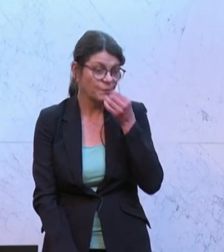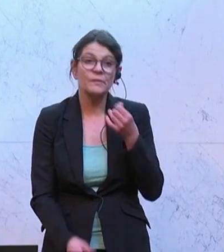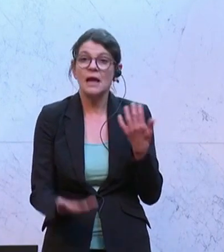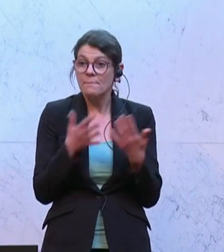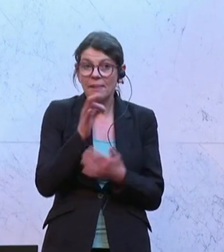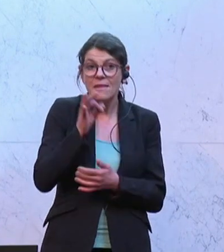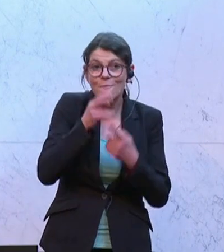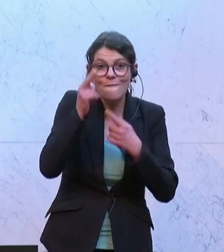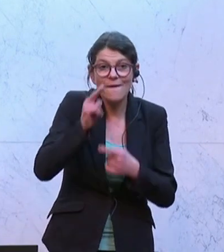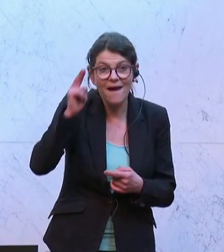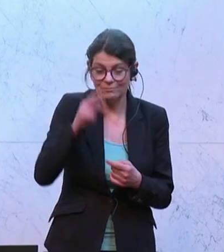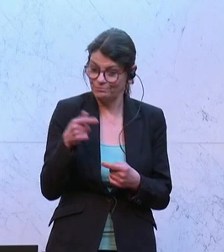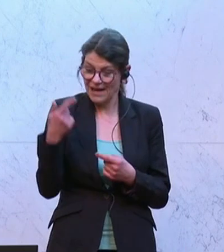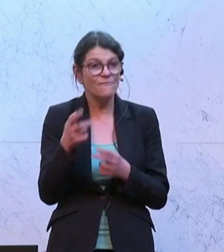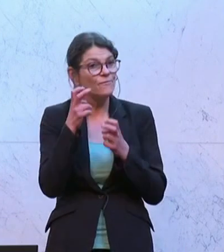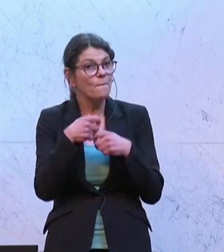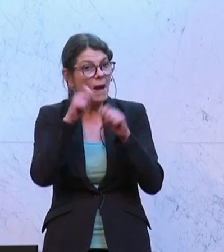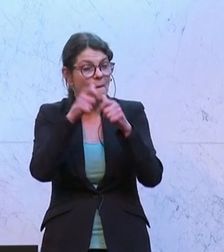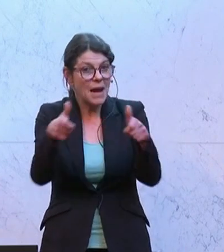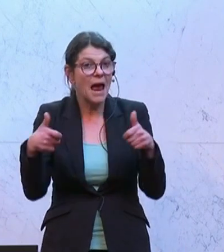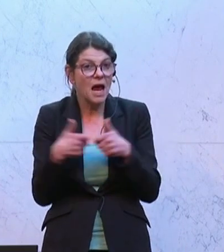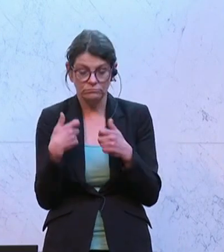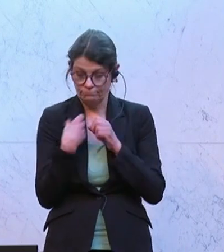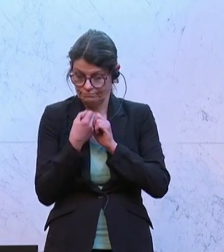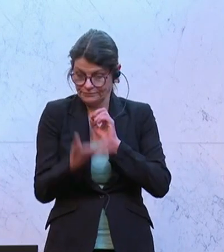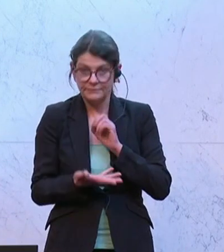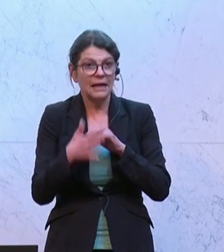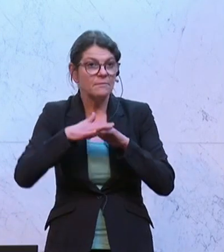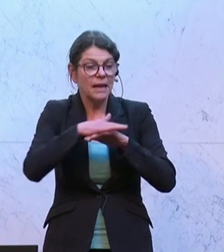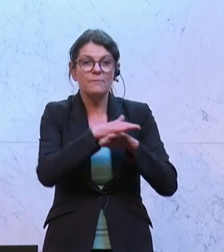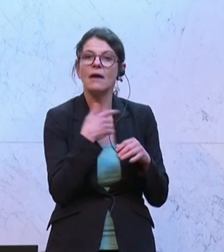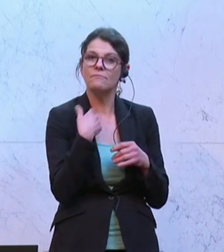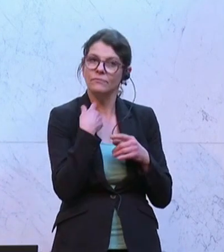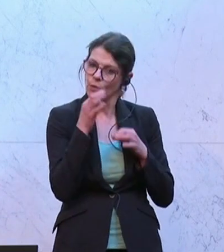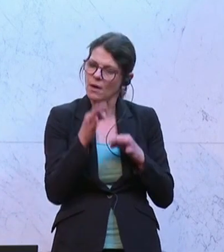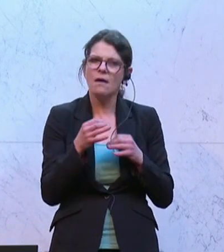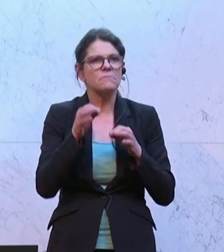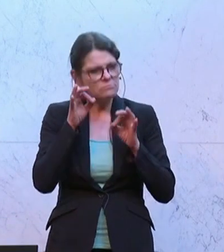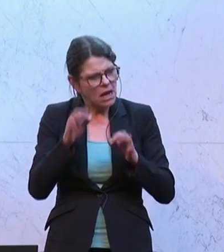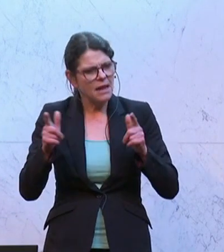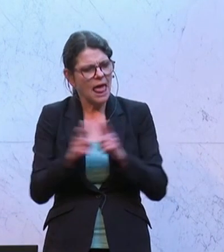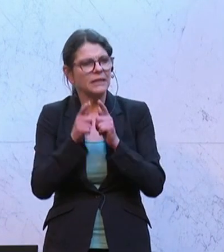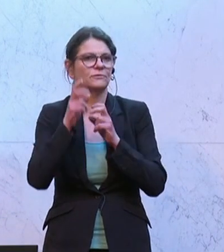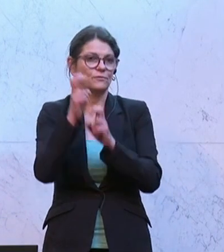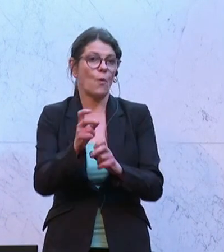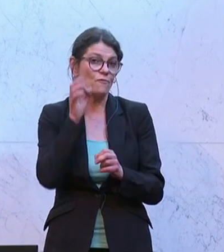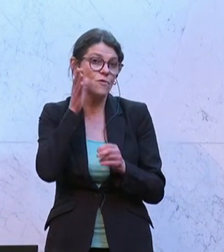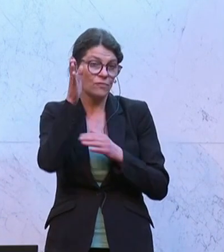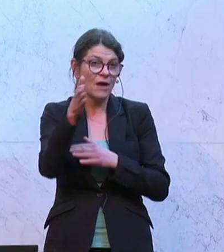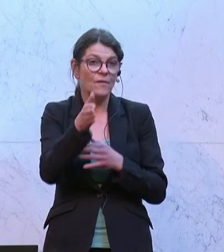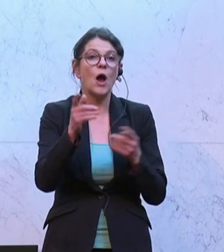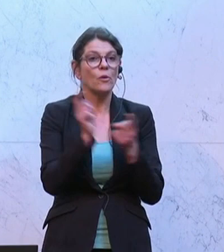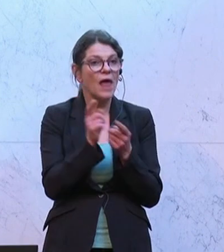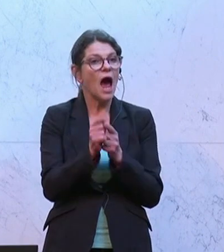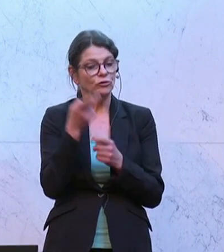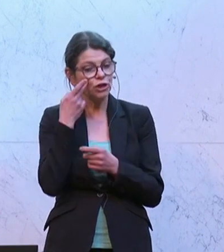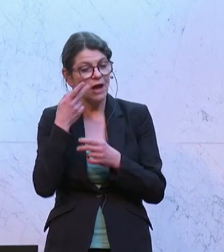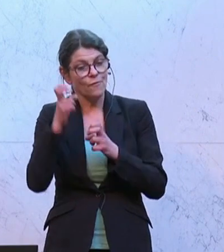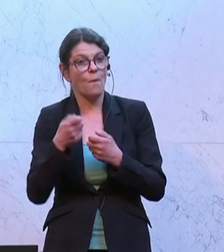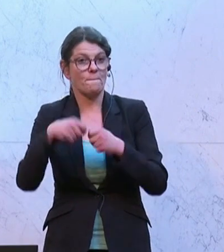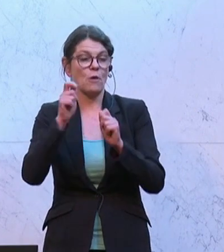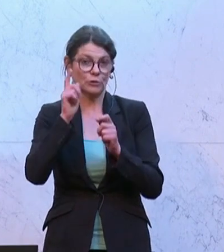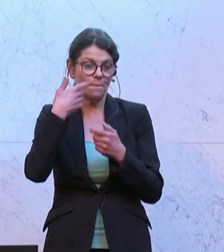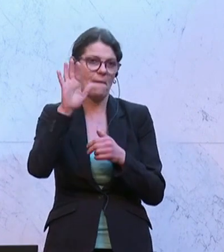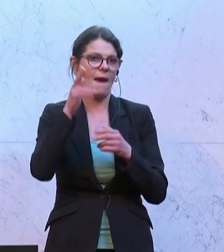Meine Damen und Herren, mit diesem Wohnbaupaket sorgen wir auf mehreren Ebenen für nachhaltig leistbares Wohnen und ökologisieren gleichzeitig den Wohnbau, damit die Menschen